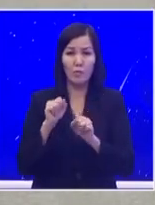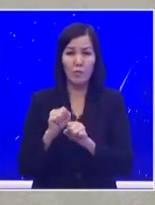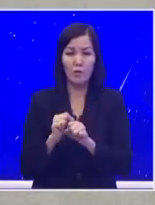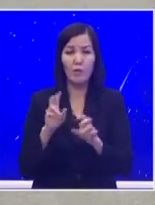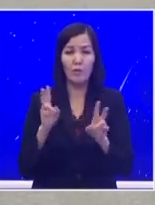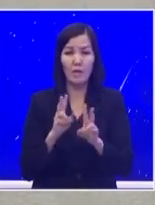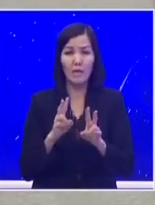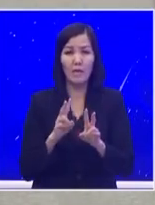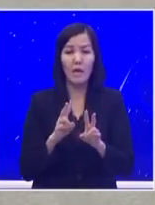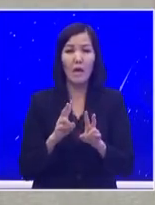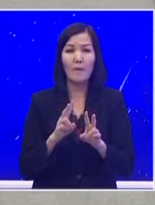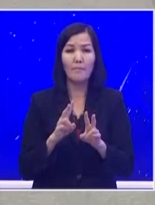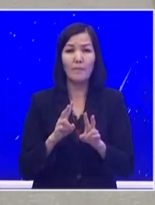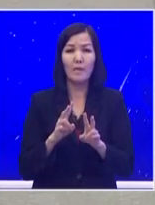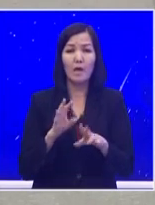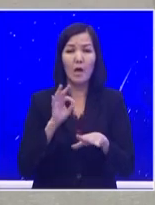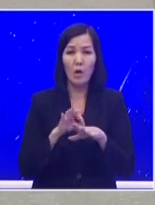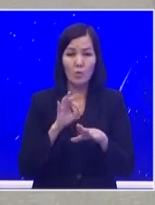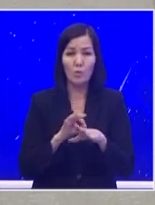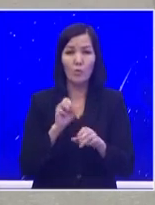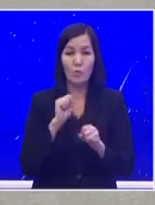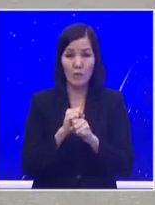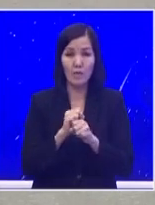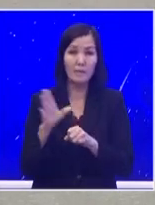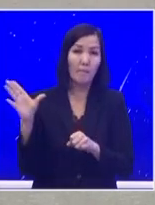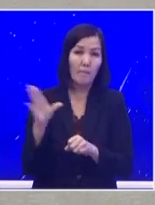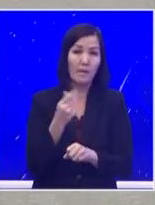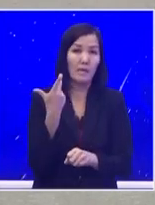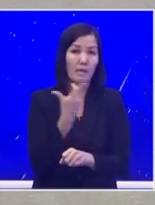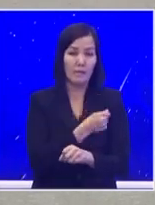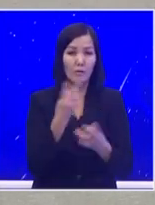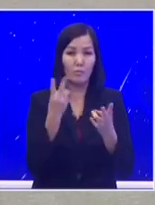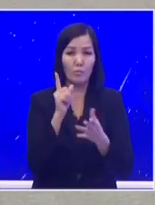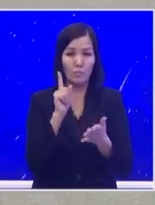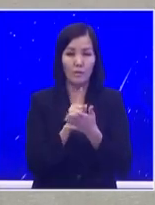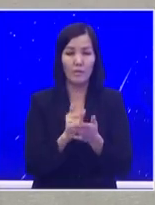Індеттің ауыздықталған кезеңінде барлық міндетті екпелерді алу қажет секілді.